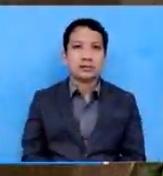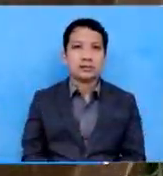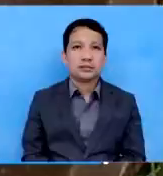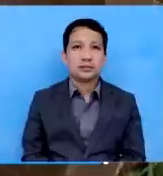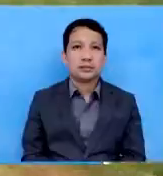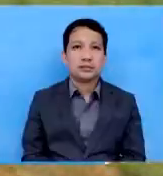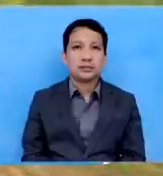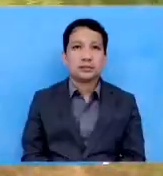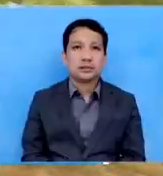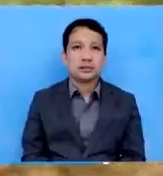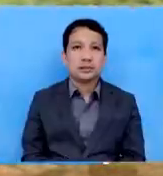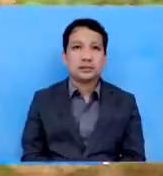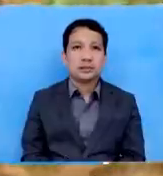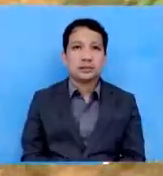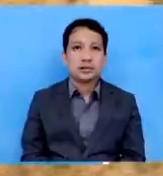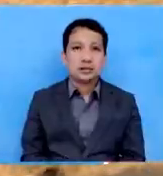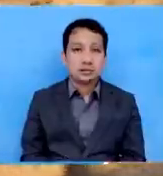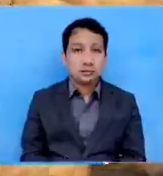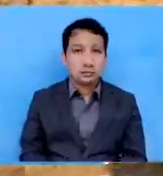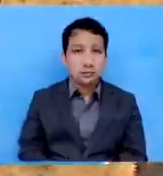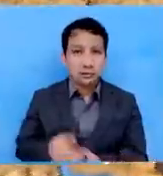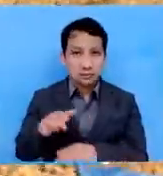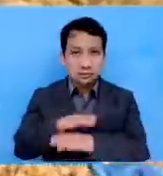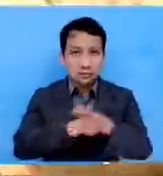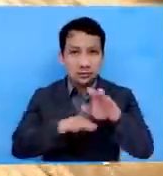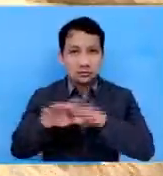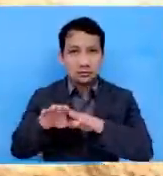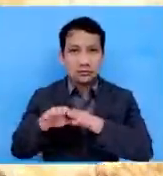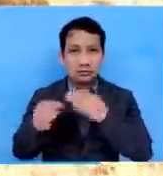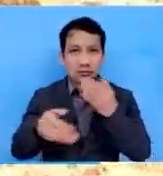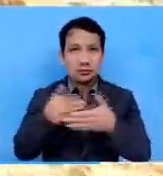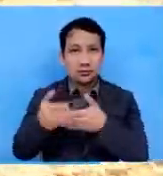O mano-manong proseso ng pagkuha ng ginto.